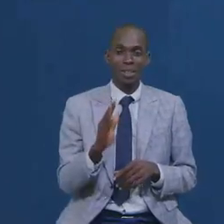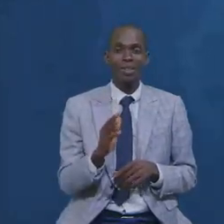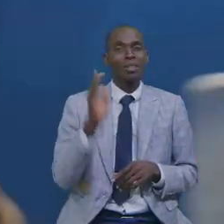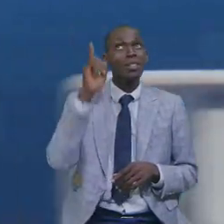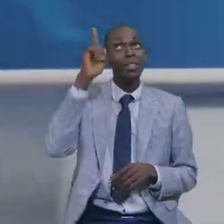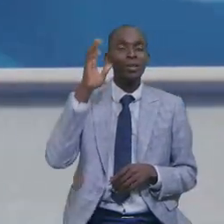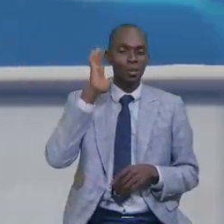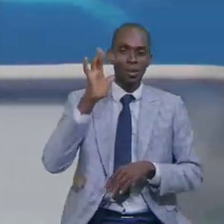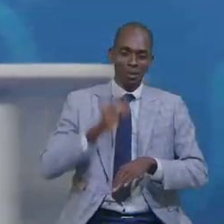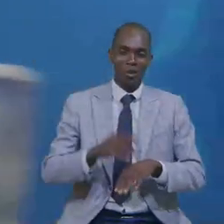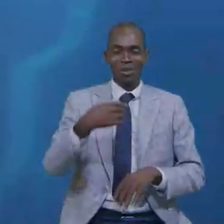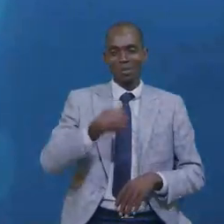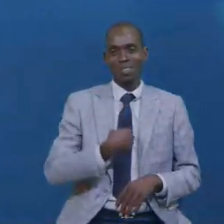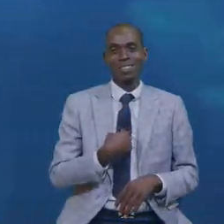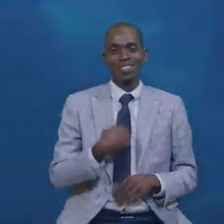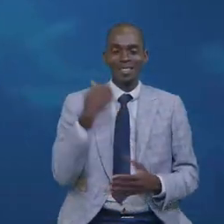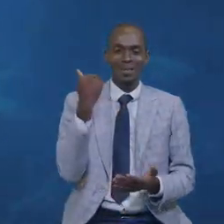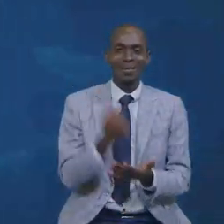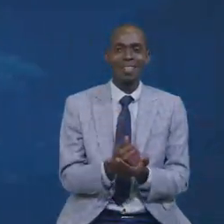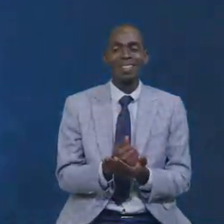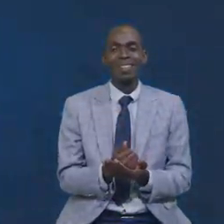il va me toucher